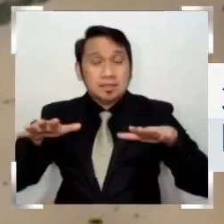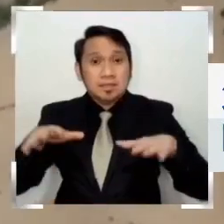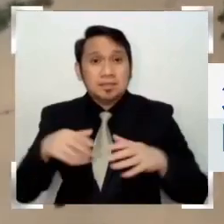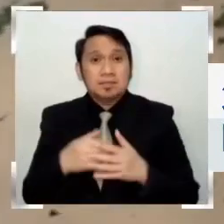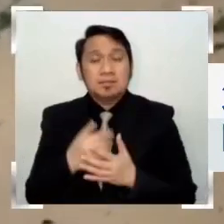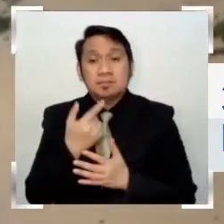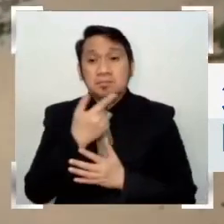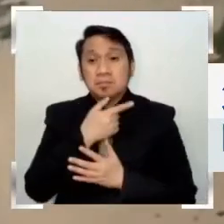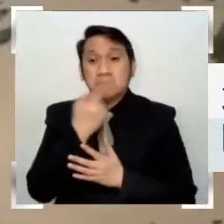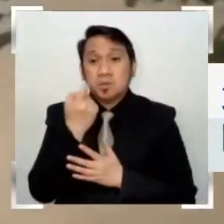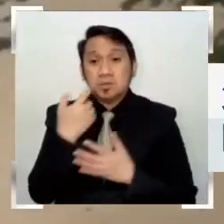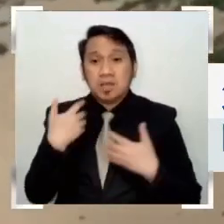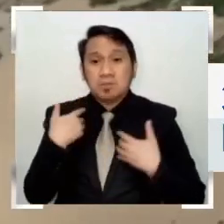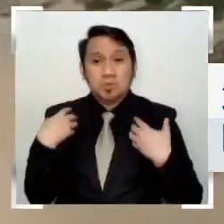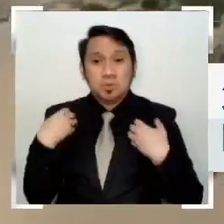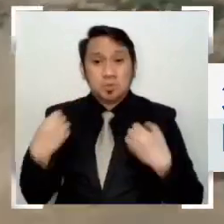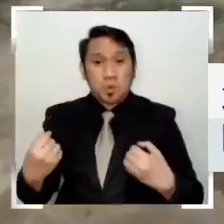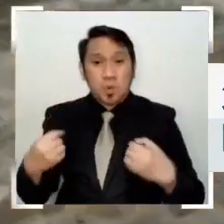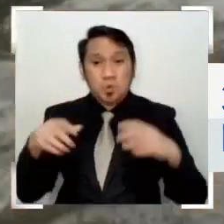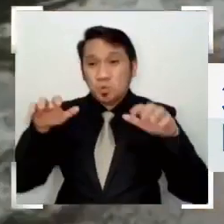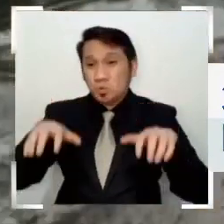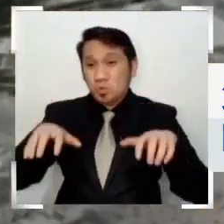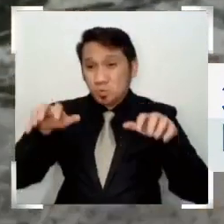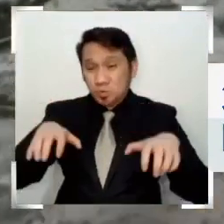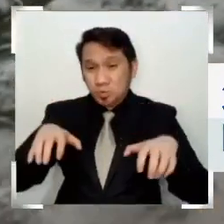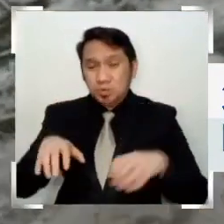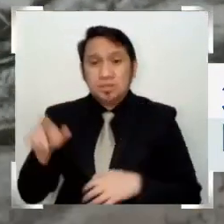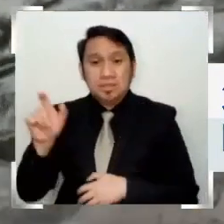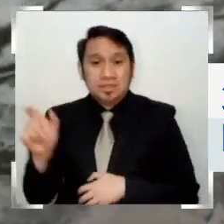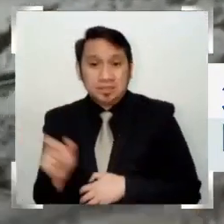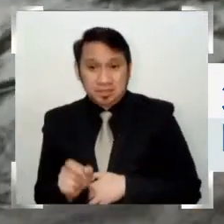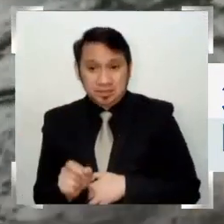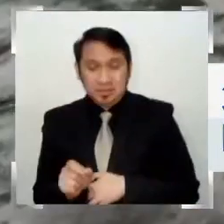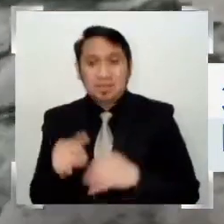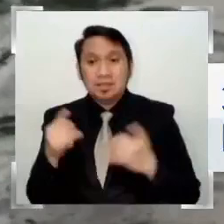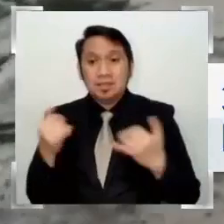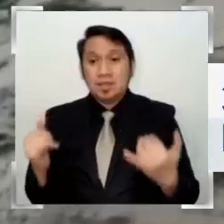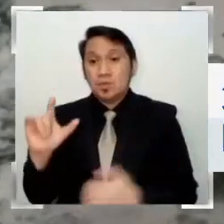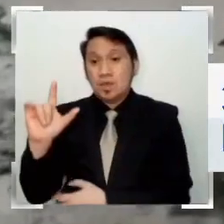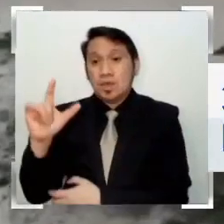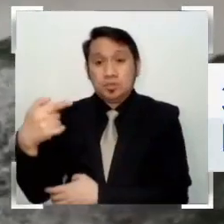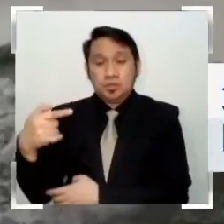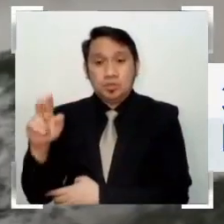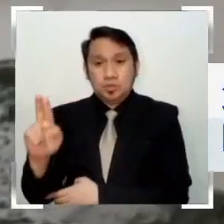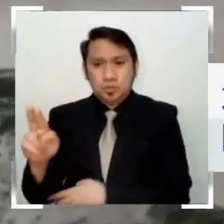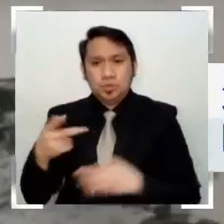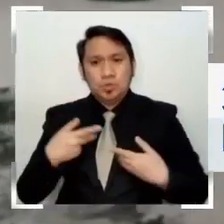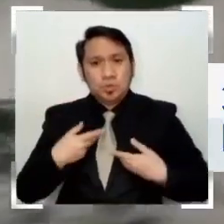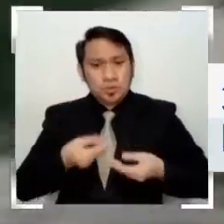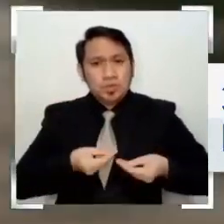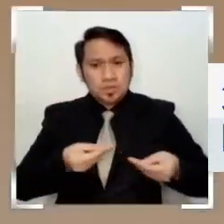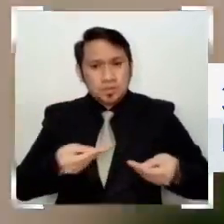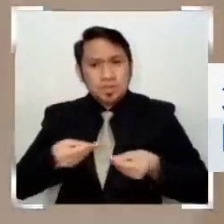na sinabayan pa ng pag-apo ng Pulanggi River. Naghahanda na raw ang lokal na pamahalaan para mamahagi ng tulong sa mga